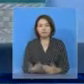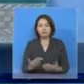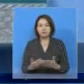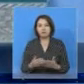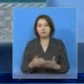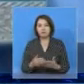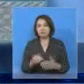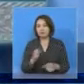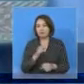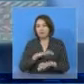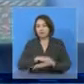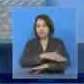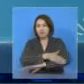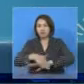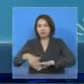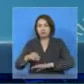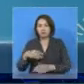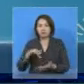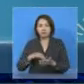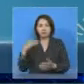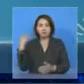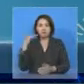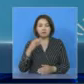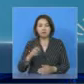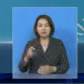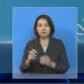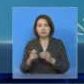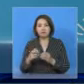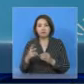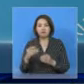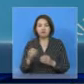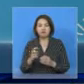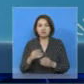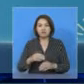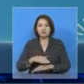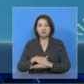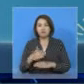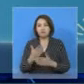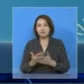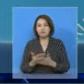товарищества, расположенного по адресу города Актюбе, района Алматы, проспект 312 стрелковой дивизии